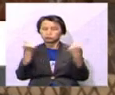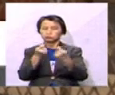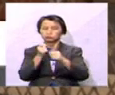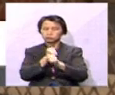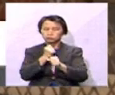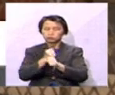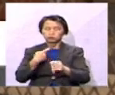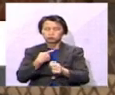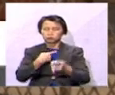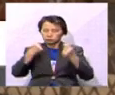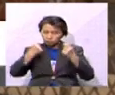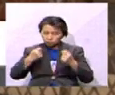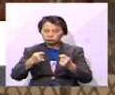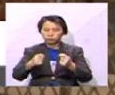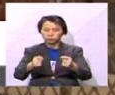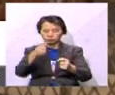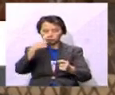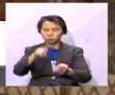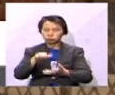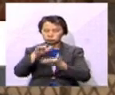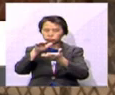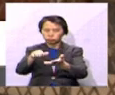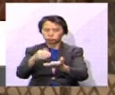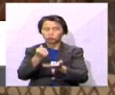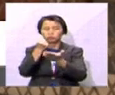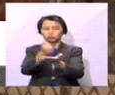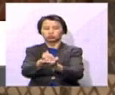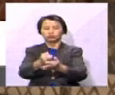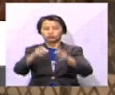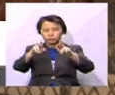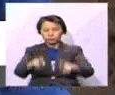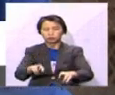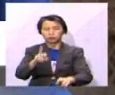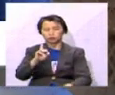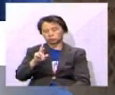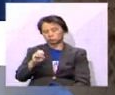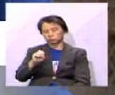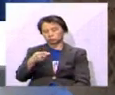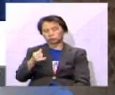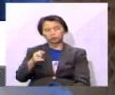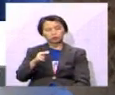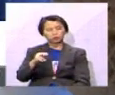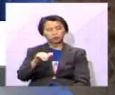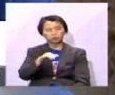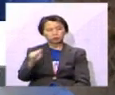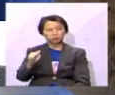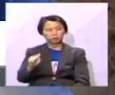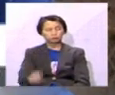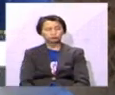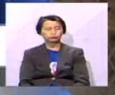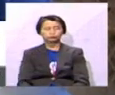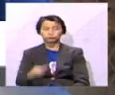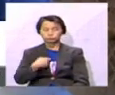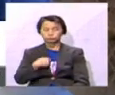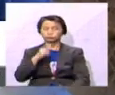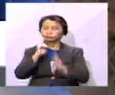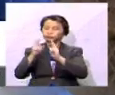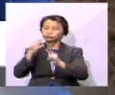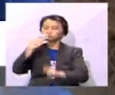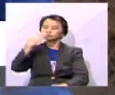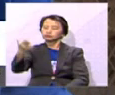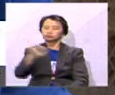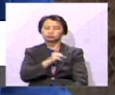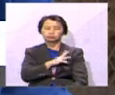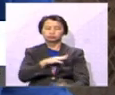sedaya yang mungkin untuk menyumbangkan sesuatu kepada rakyat Rohingya. Saya mengucapkan ribuan terima kasih kepada Kementerian Kesihatan Malaysia